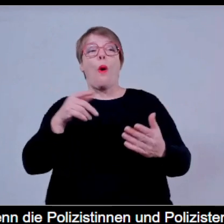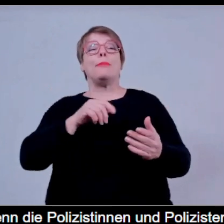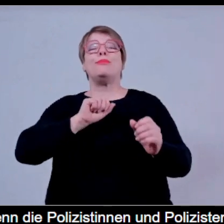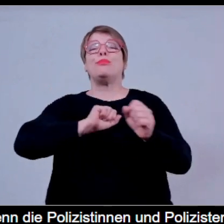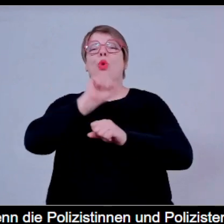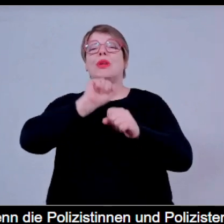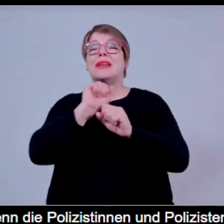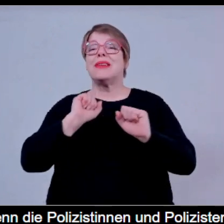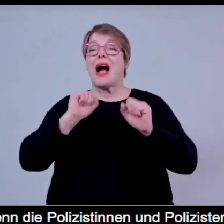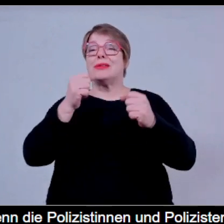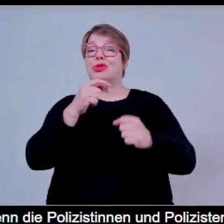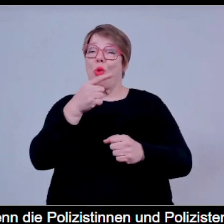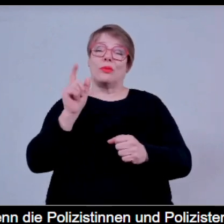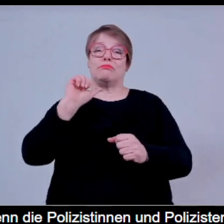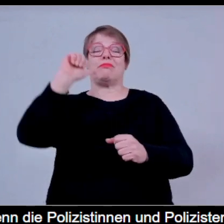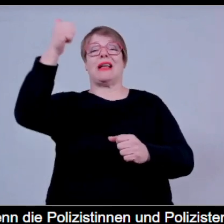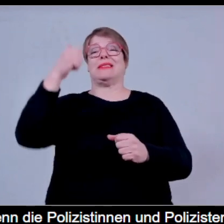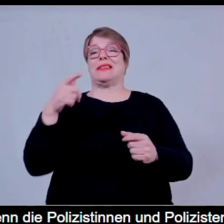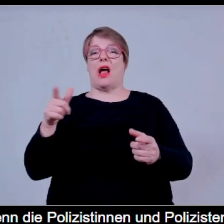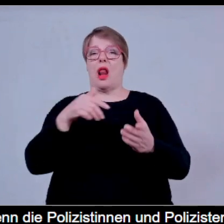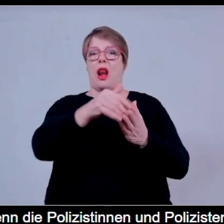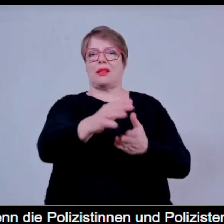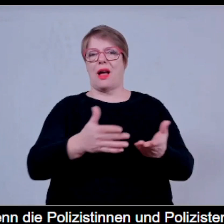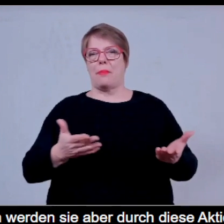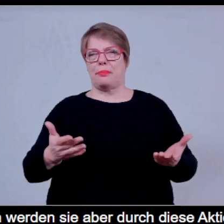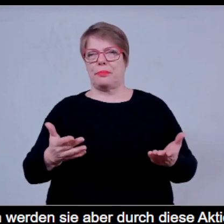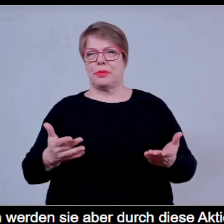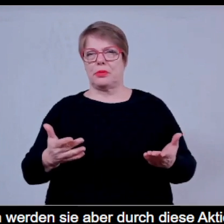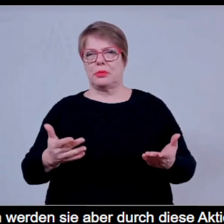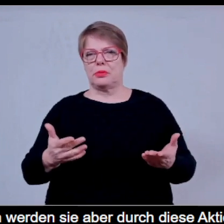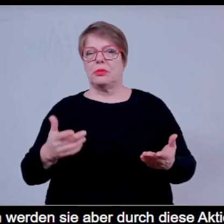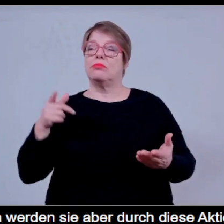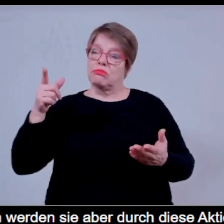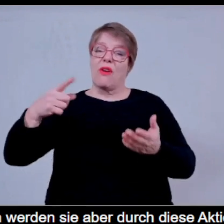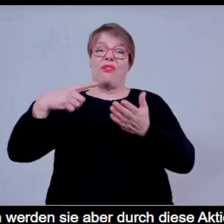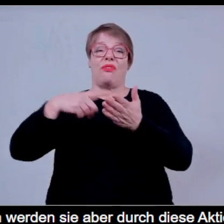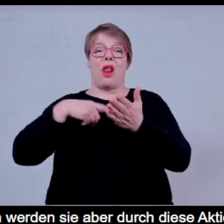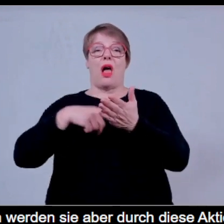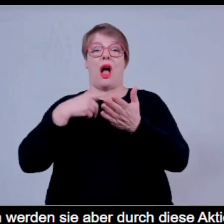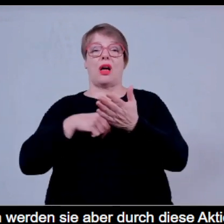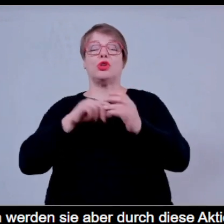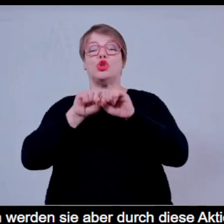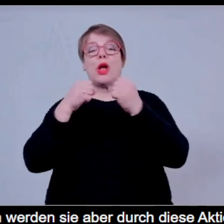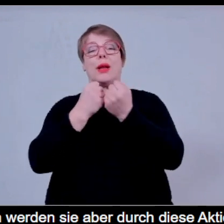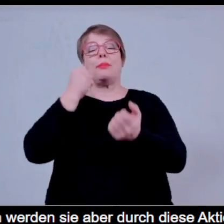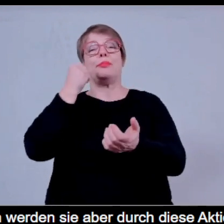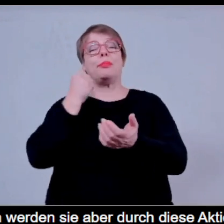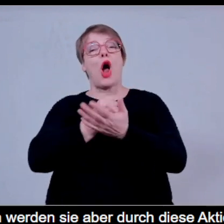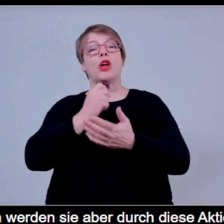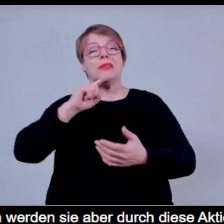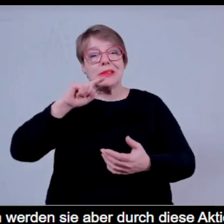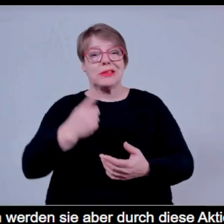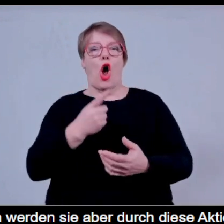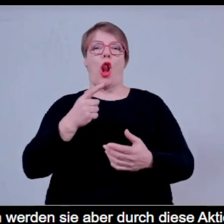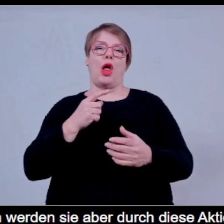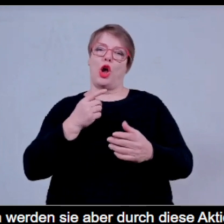Wir haben uns dann mit dem Thema Corona beschäftigt. Wir haben das ja letzte Woche schon hier auch erörtert. Es